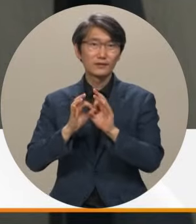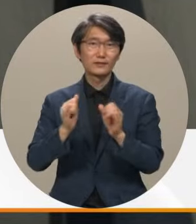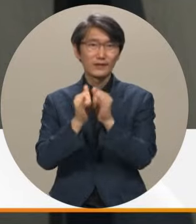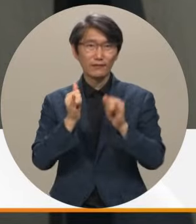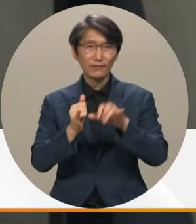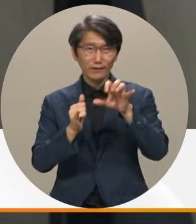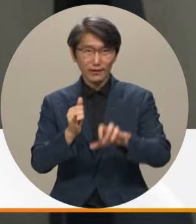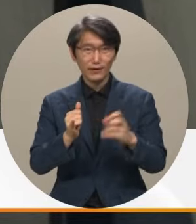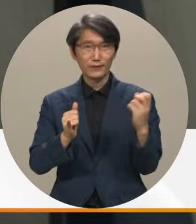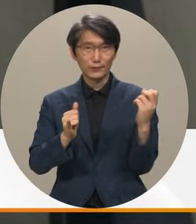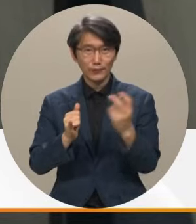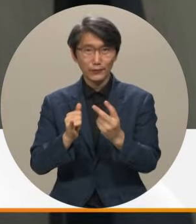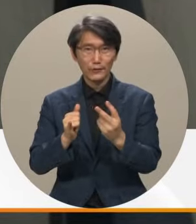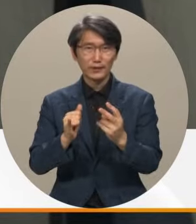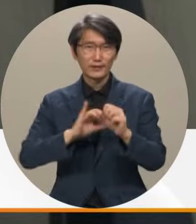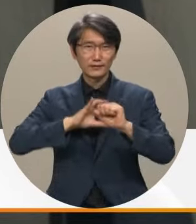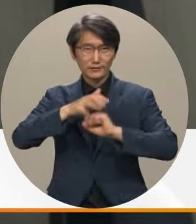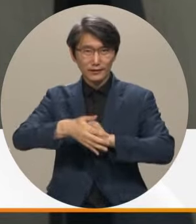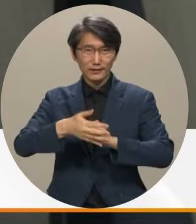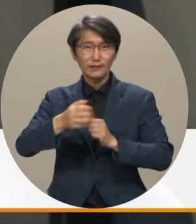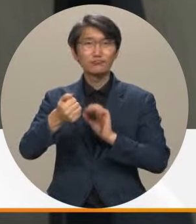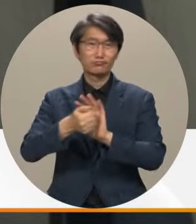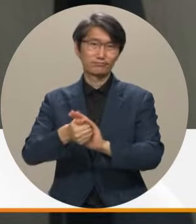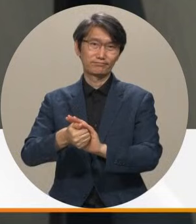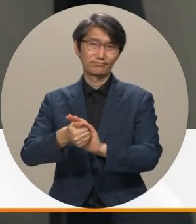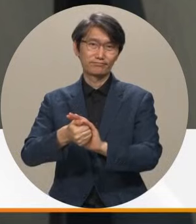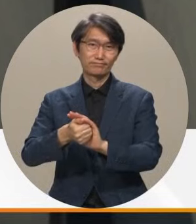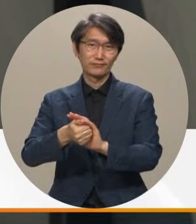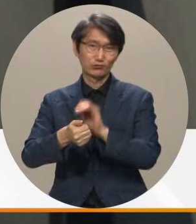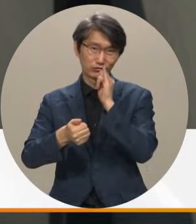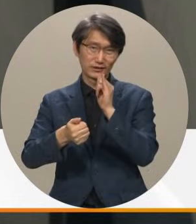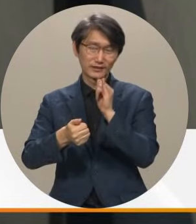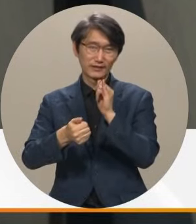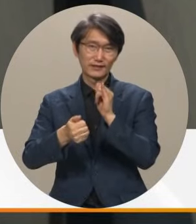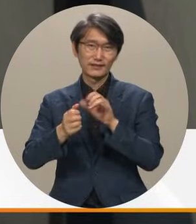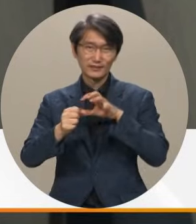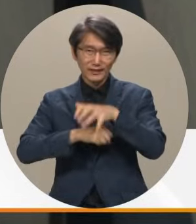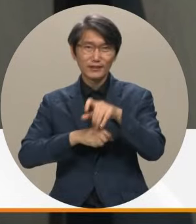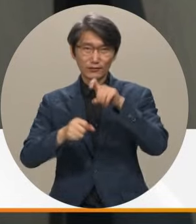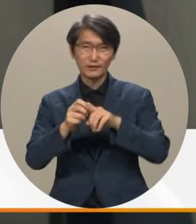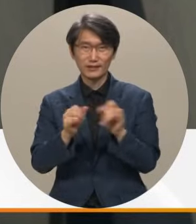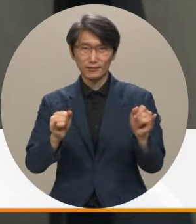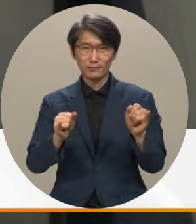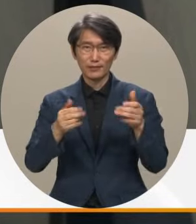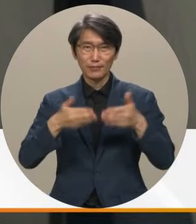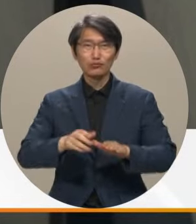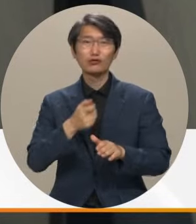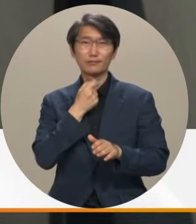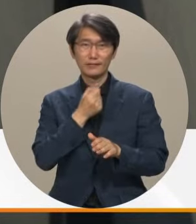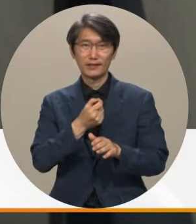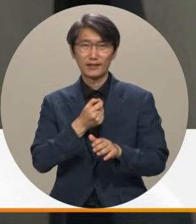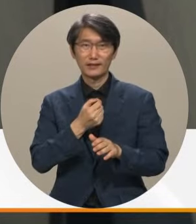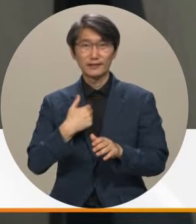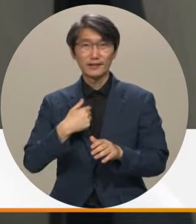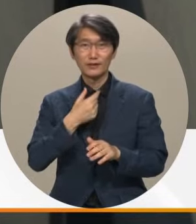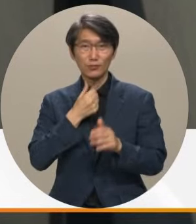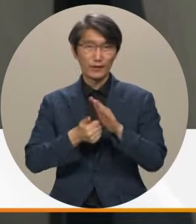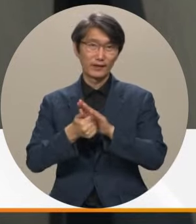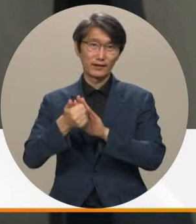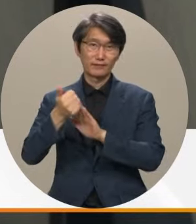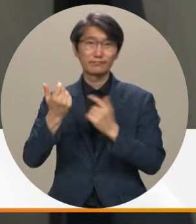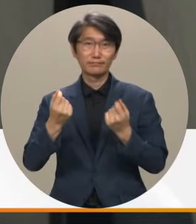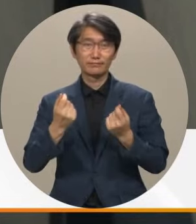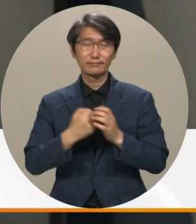사회에 나아가서 세계에 기여할 수 있는 그런 세계적인 인재를 만들고 싶다. 이게 제